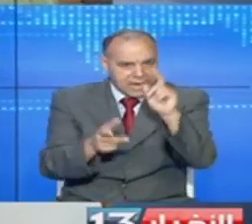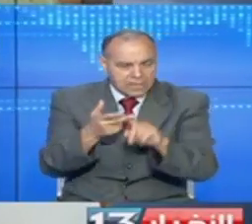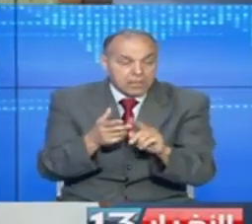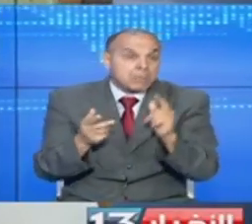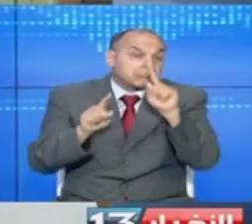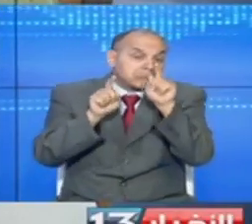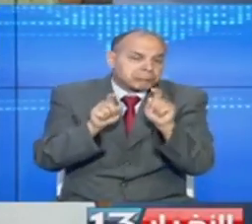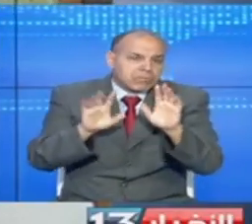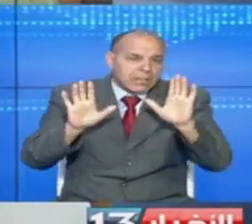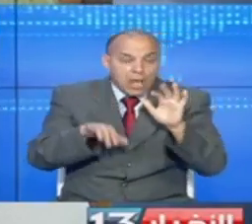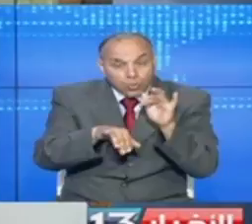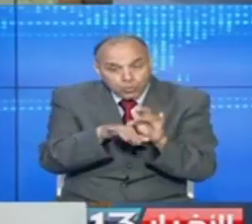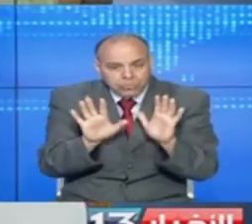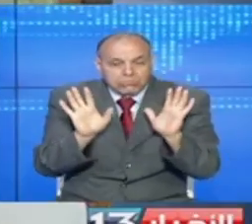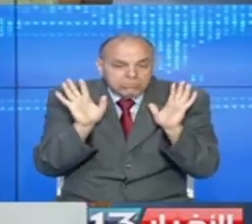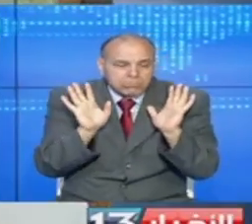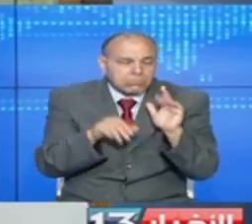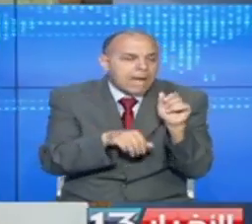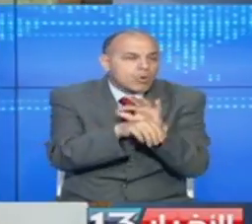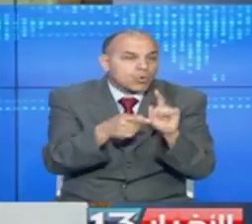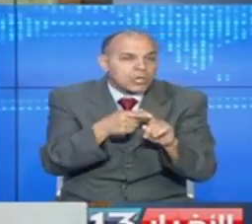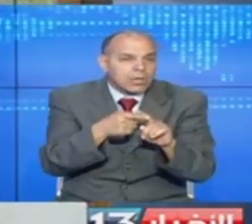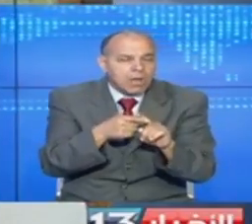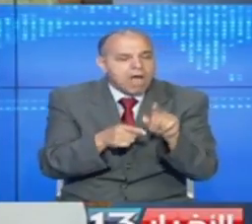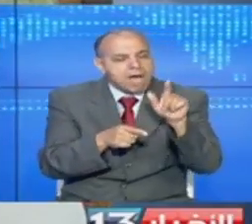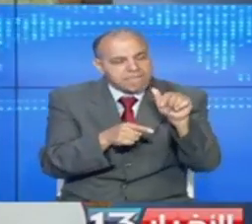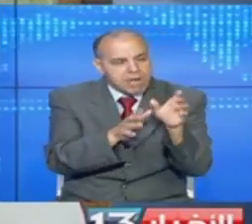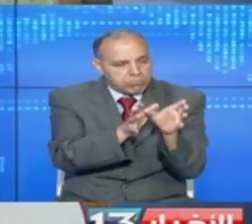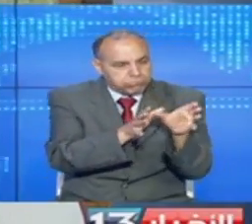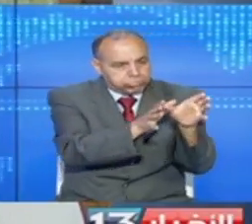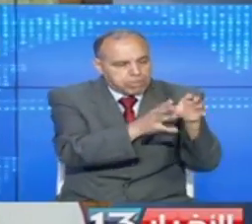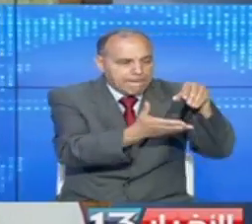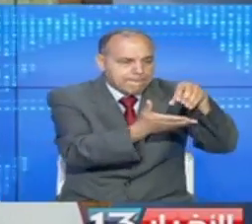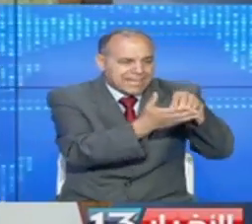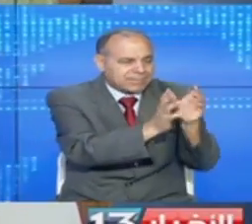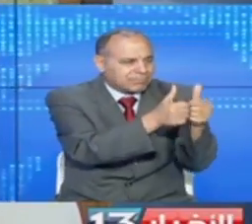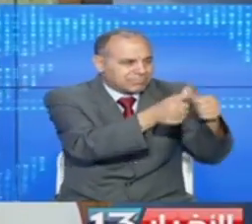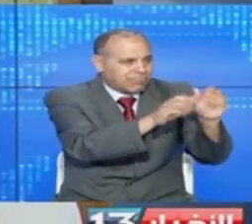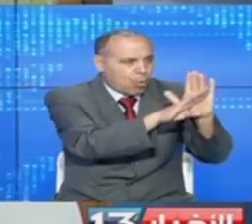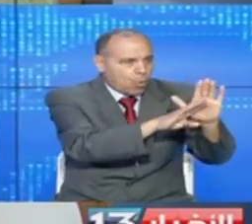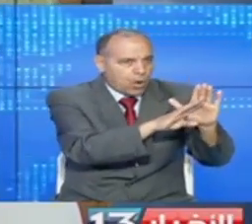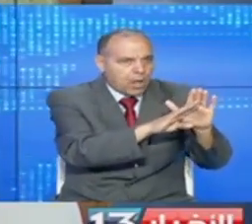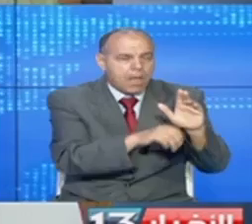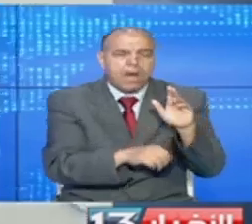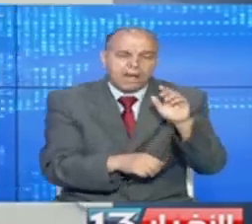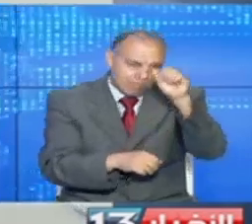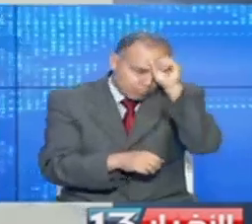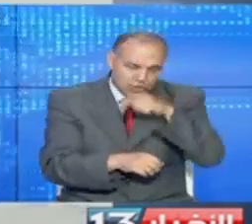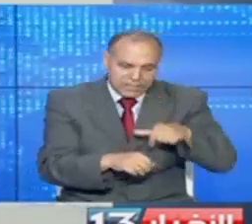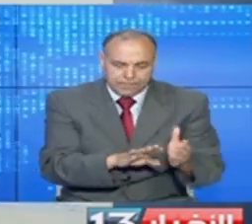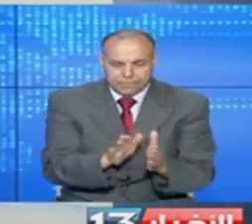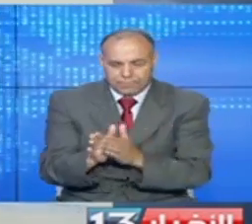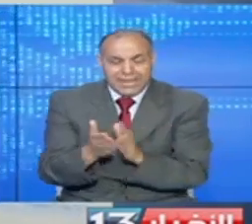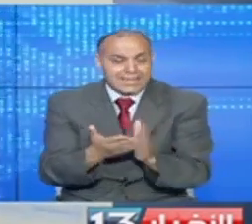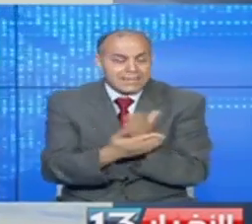صورة ما وجود إصابة حالة هذايا عندنا بيان سور الجهة خاصة مركز الحجر الصحي اللي هو في برج صدرية.